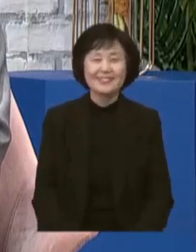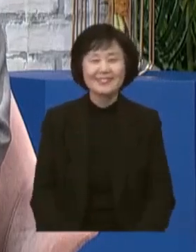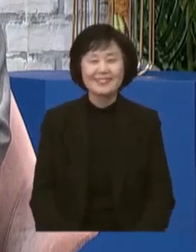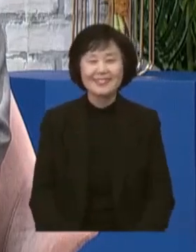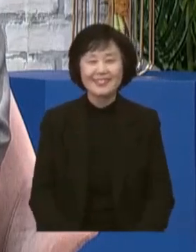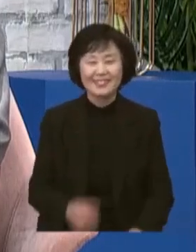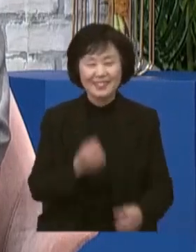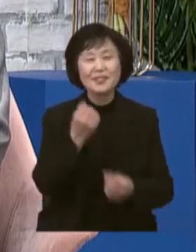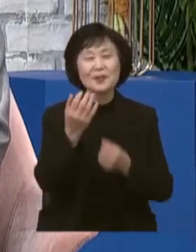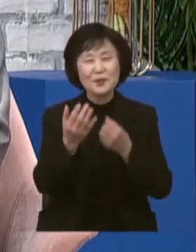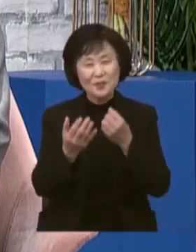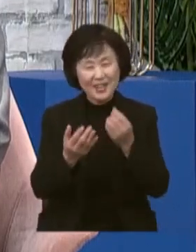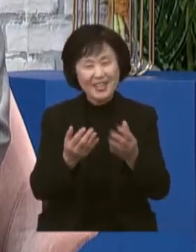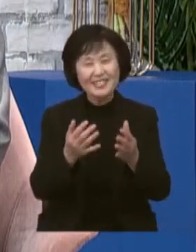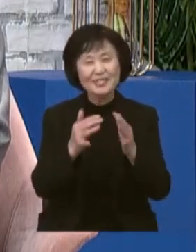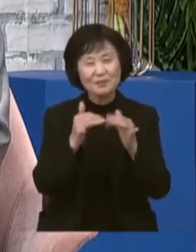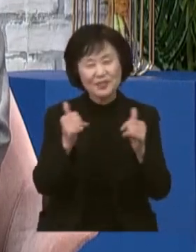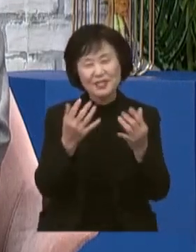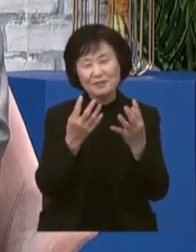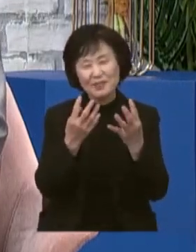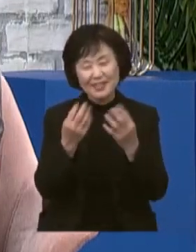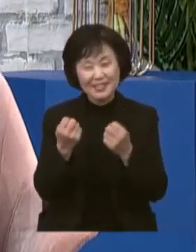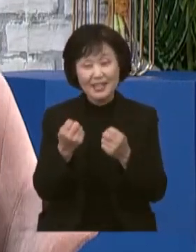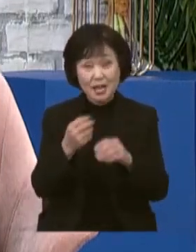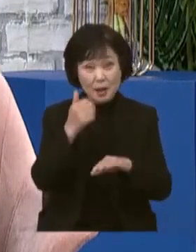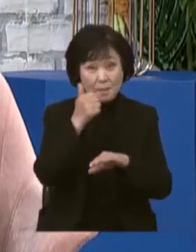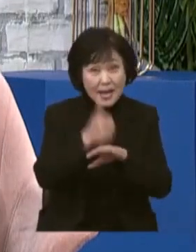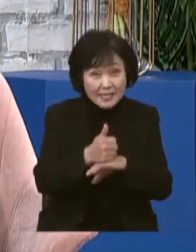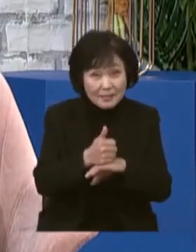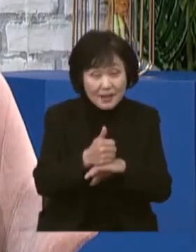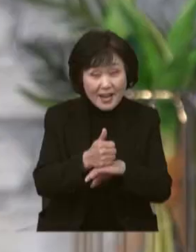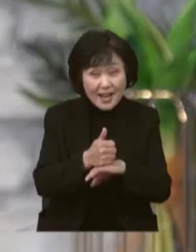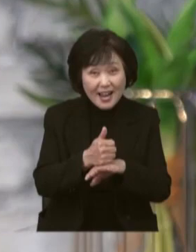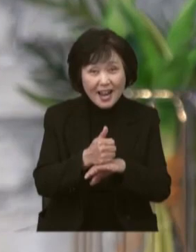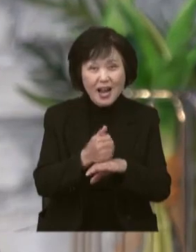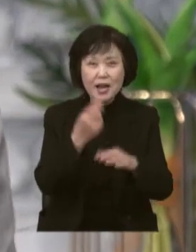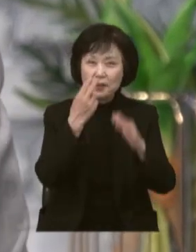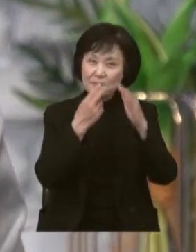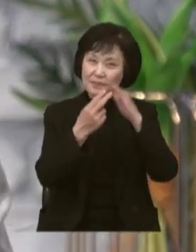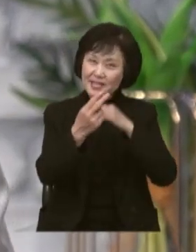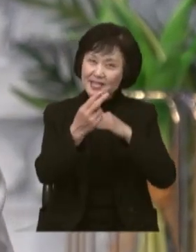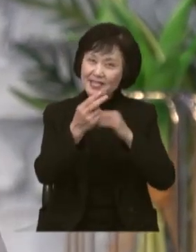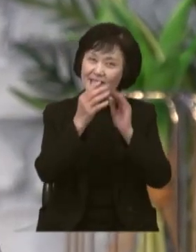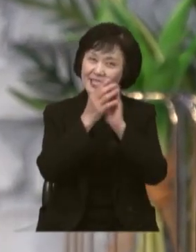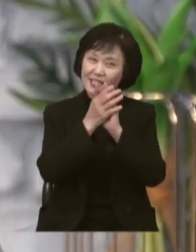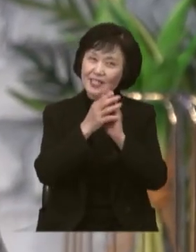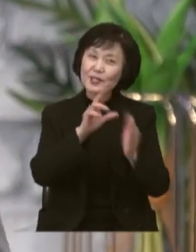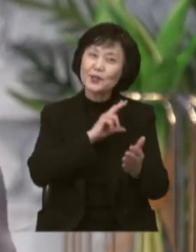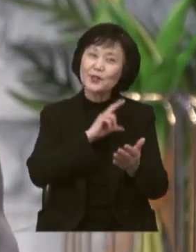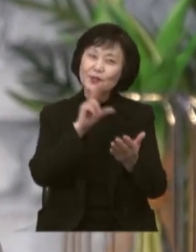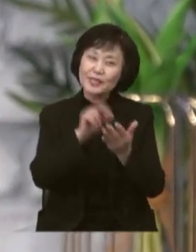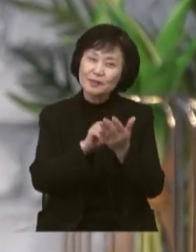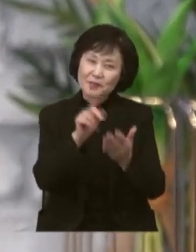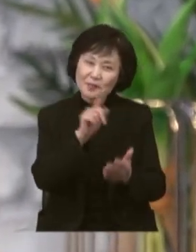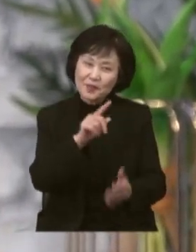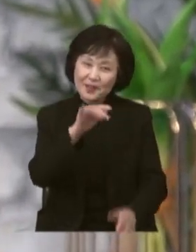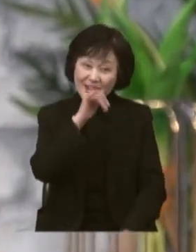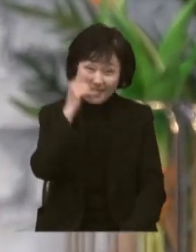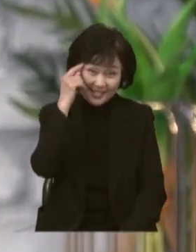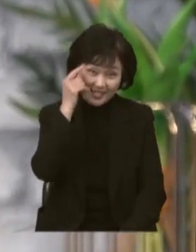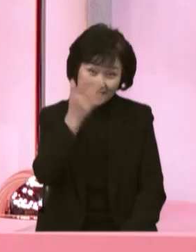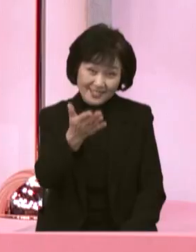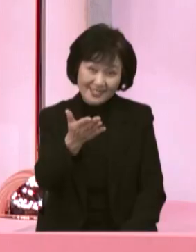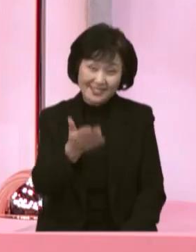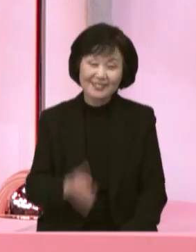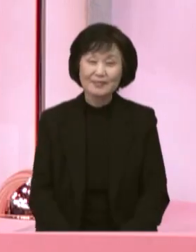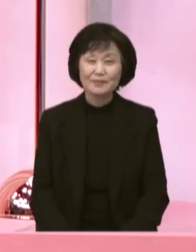진실이에요. 중에 예 그런 고백하시는 분들 상당히 많으시거든요. 그러면 이제 마지막으로. 마지막으로 비전과 기도 제목을 여쭙겠습니다.